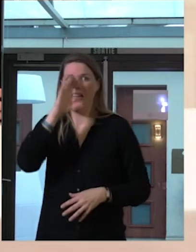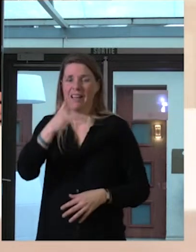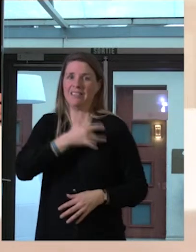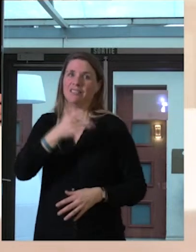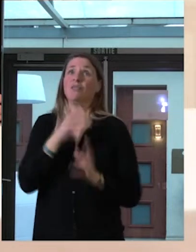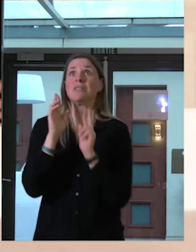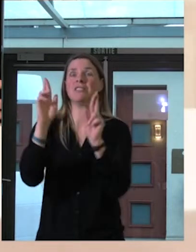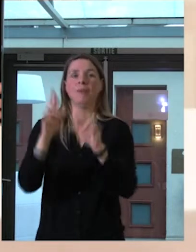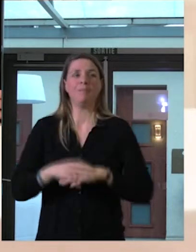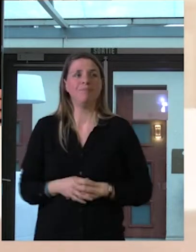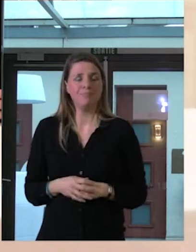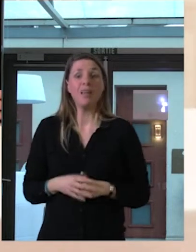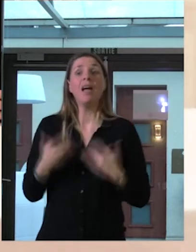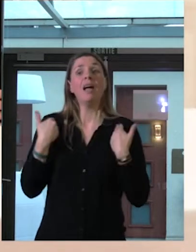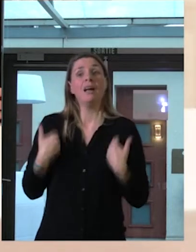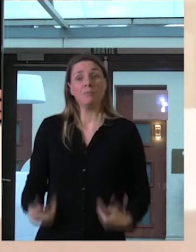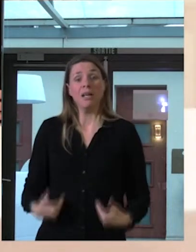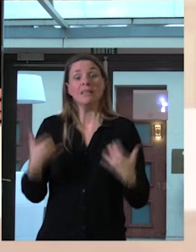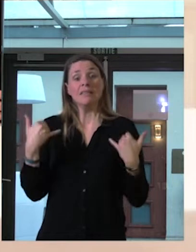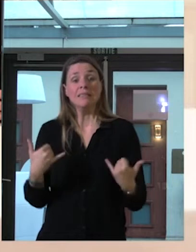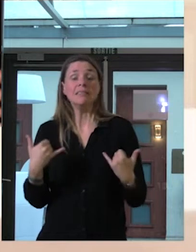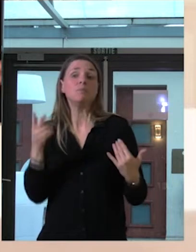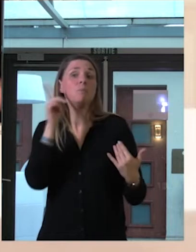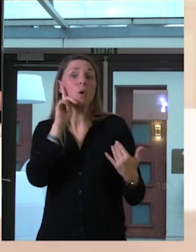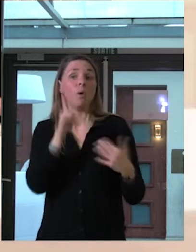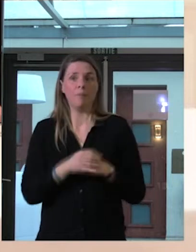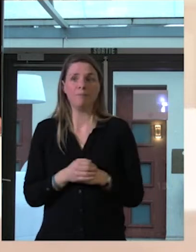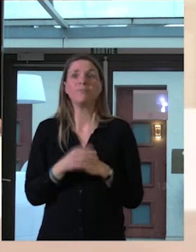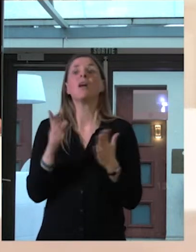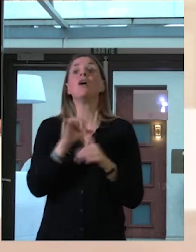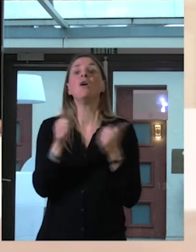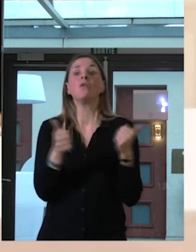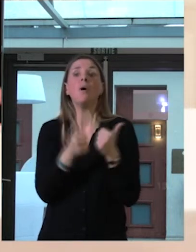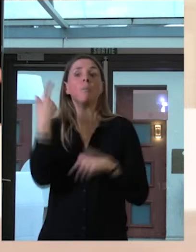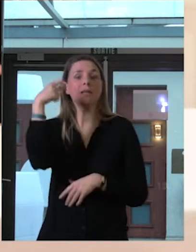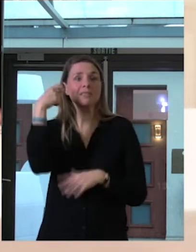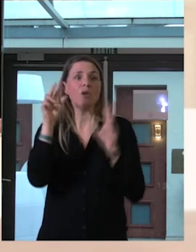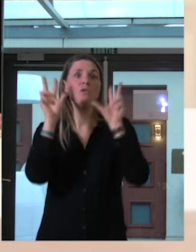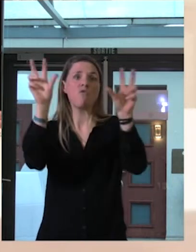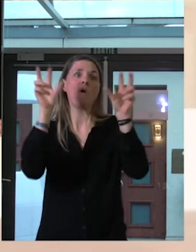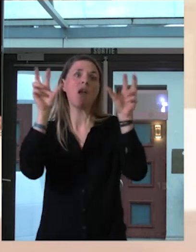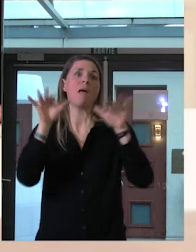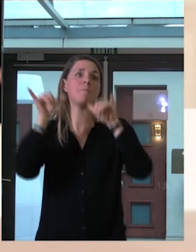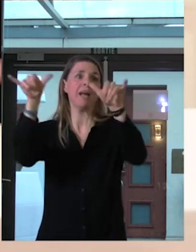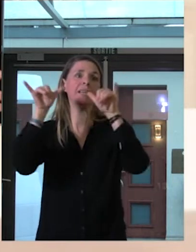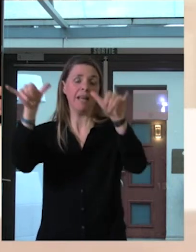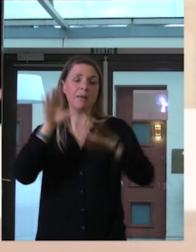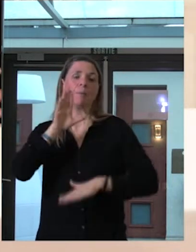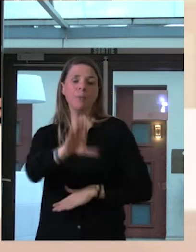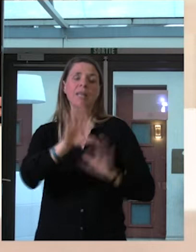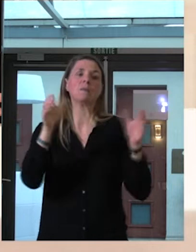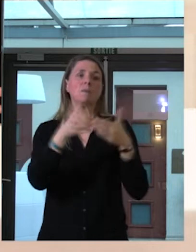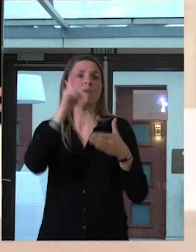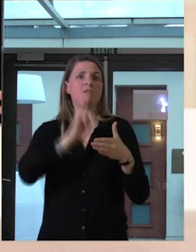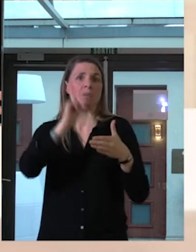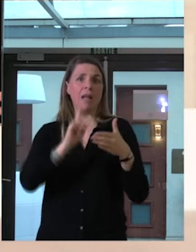j'espère. Moi, je suis ici au titre de coprésidente de Bordeaux Mérignac Volley, qui est un club de volley féminin qui